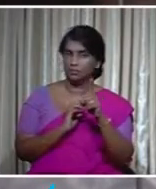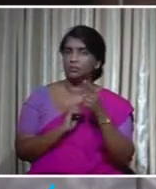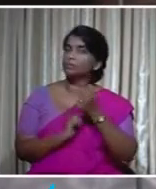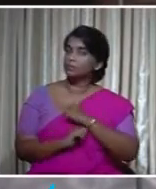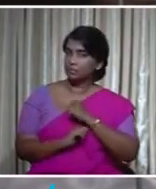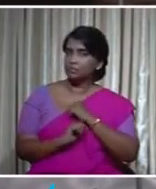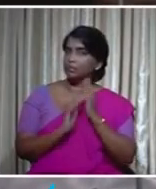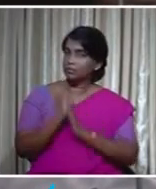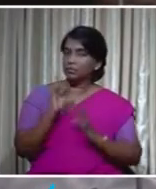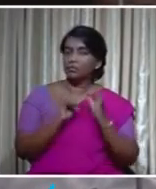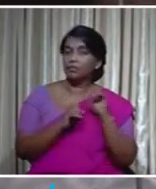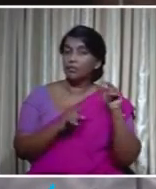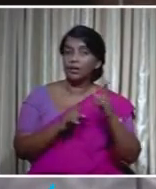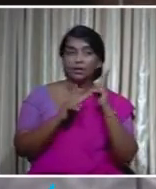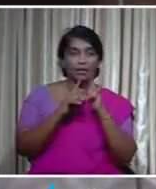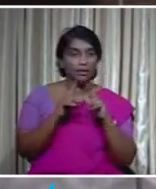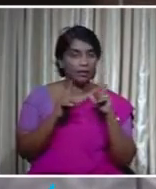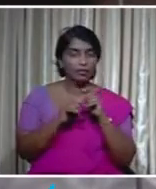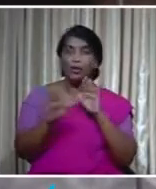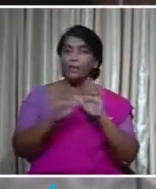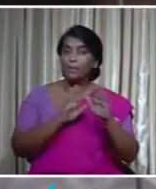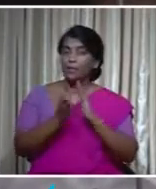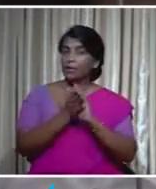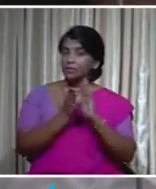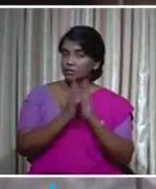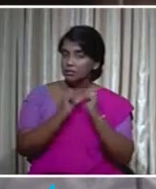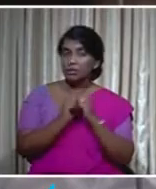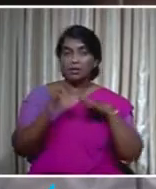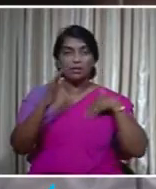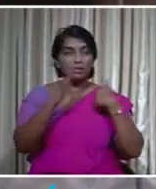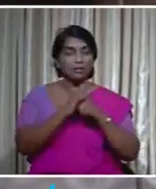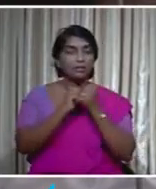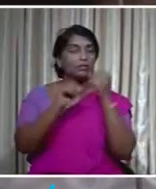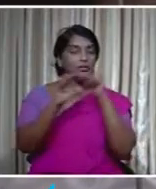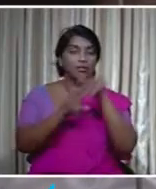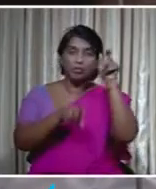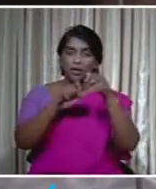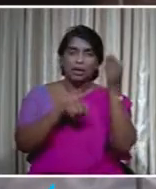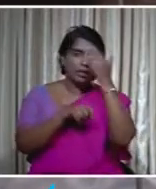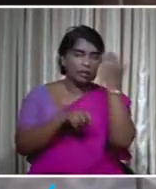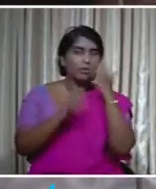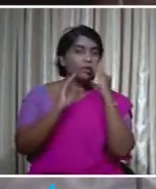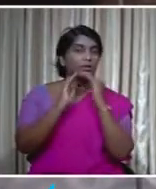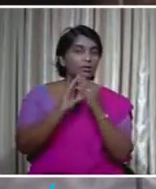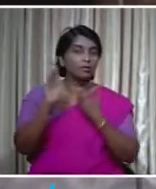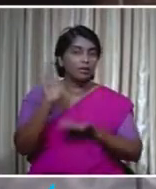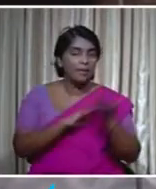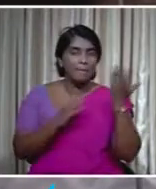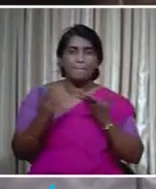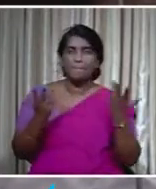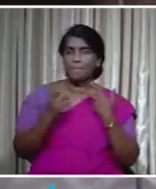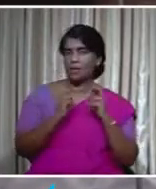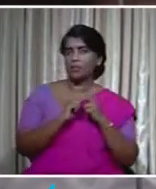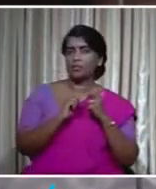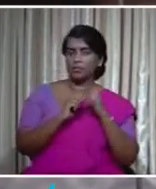கல்வி நிர்வாக சேவை அதிபர் சேவையில் இருக்கின்றவர்கள் தமிழ் பாடசாலைகளுக்கு போக முடியாதவாறு இதுதான் தேசிய